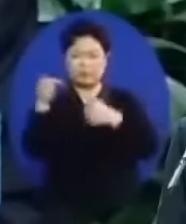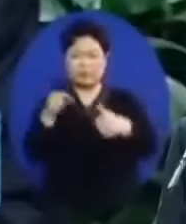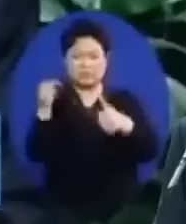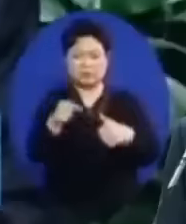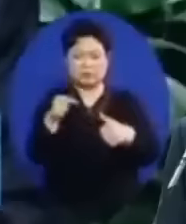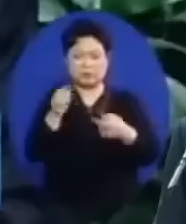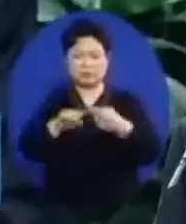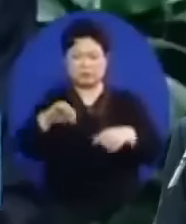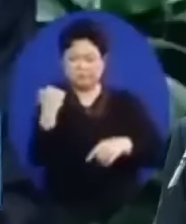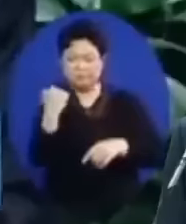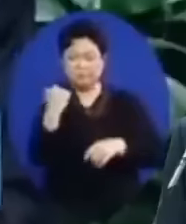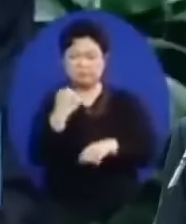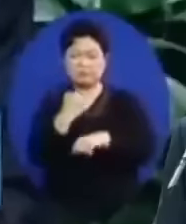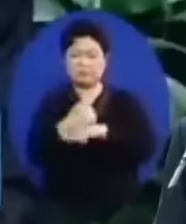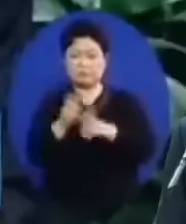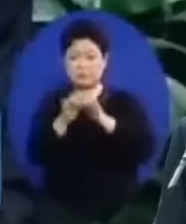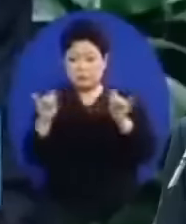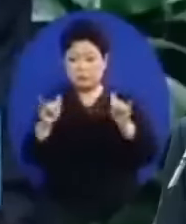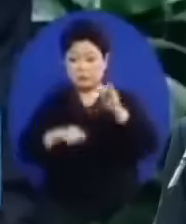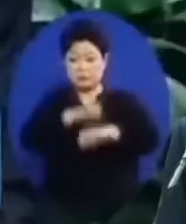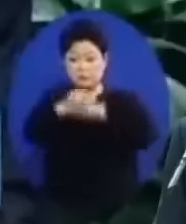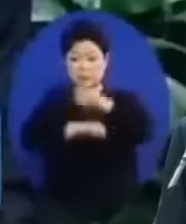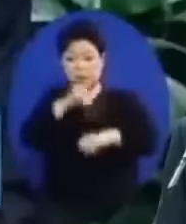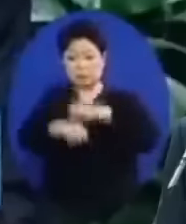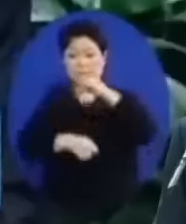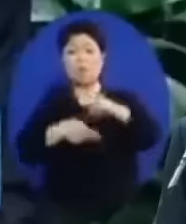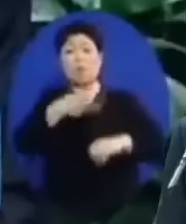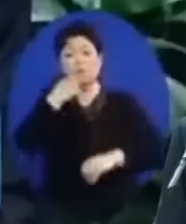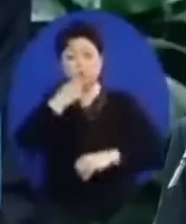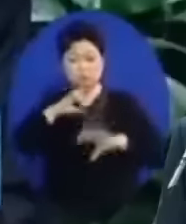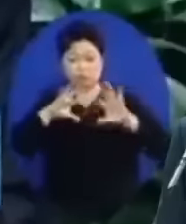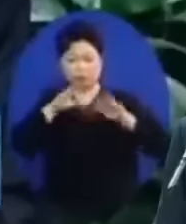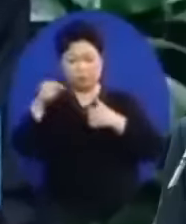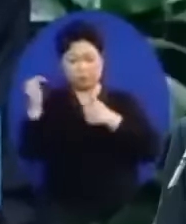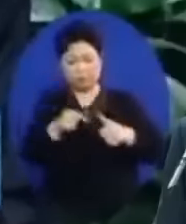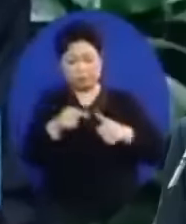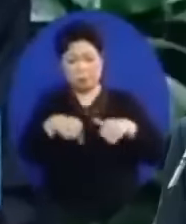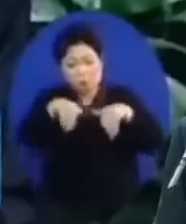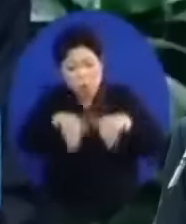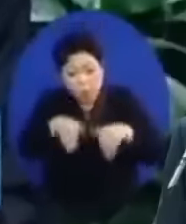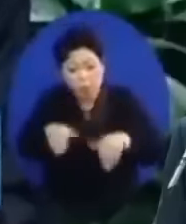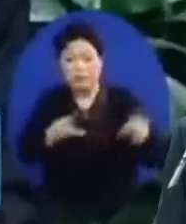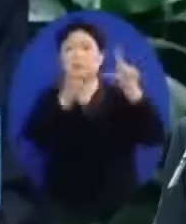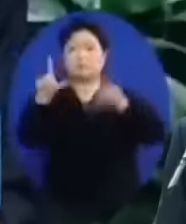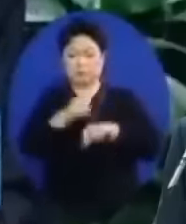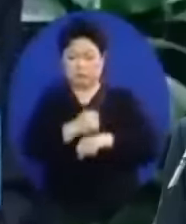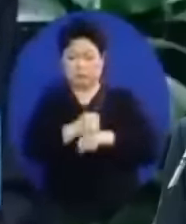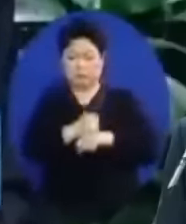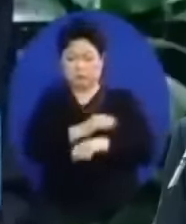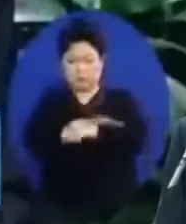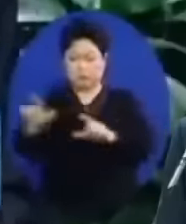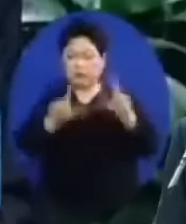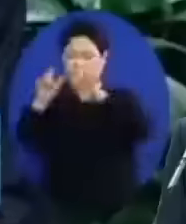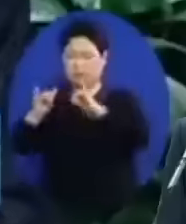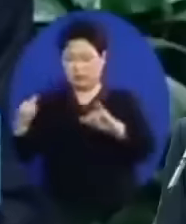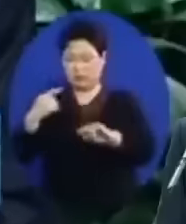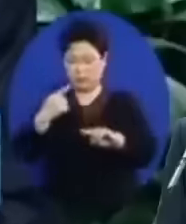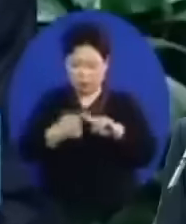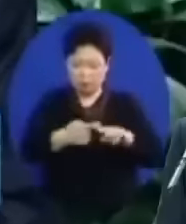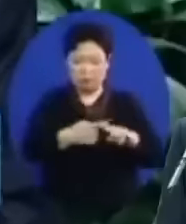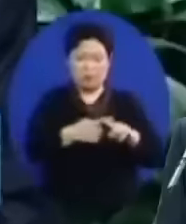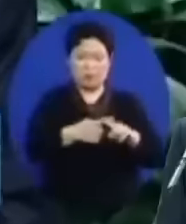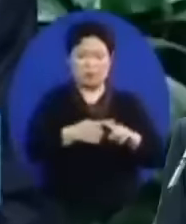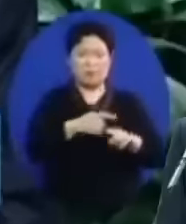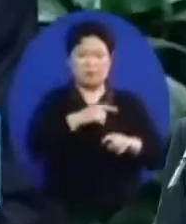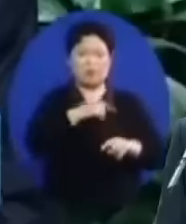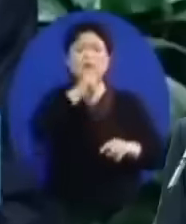하라. 그러면 인간은 자유가 없이 국가가 시키는 대로 노예 생활을 해야 되고 잘 사는 사람도 못 사는 사람도